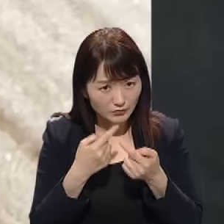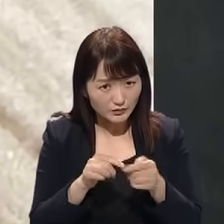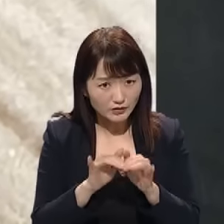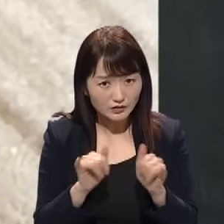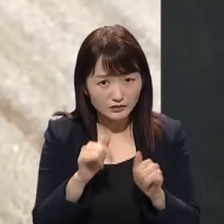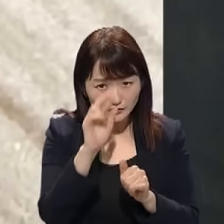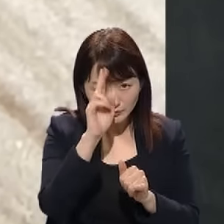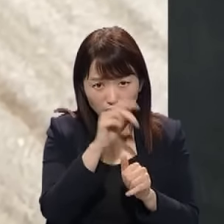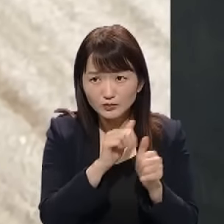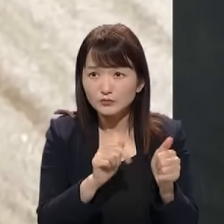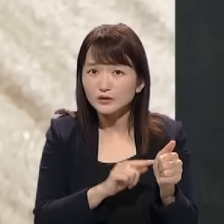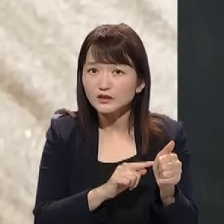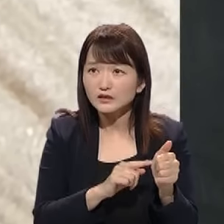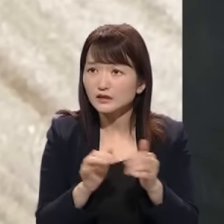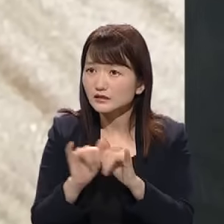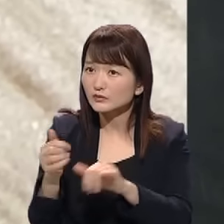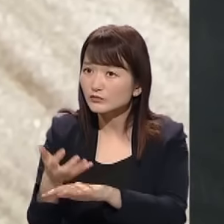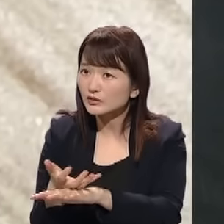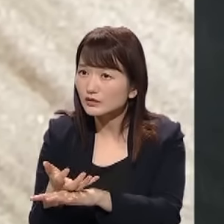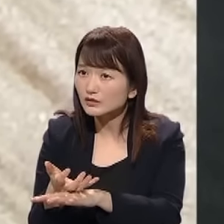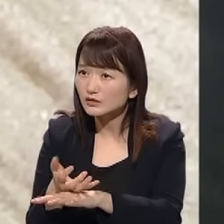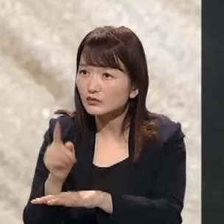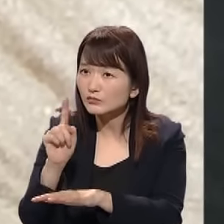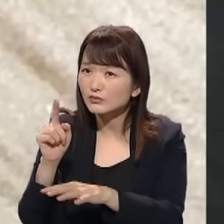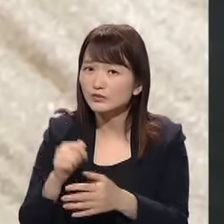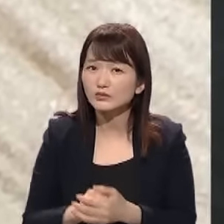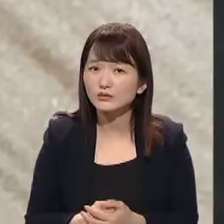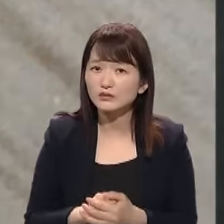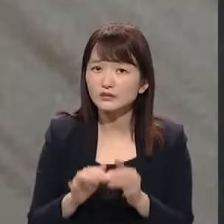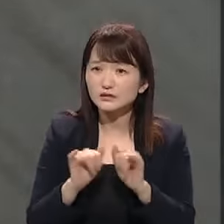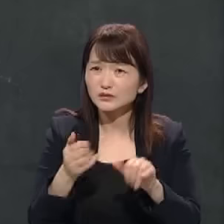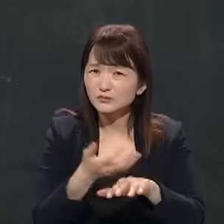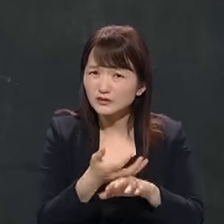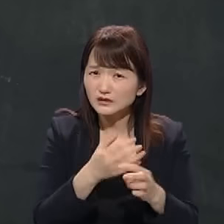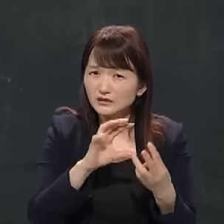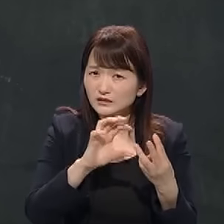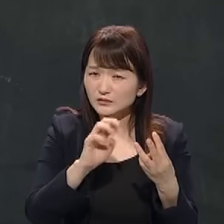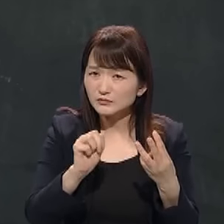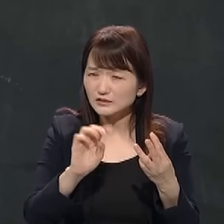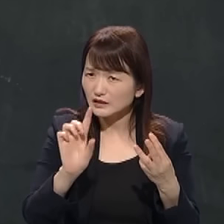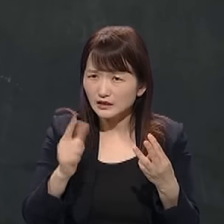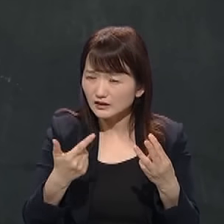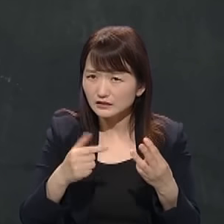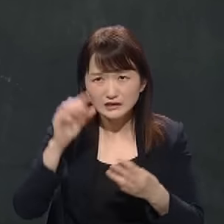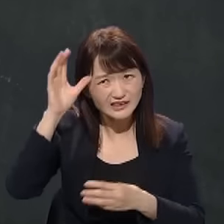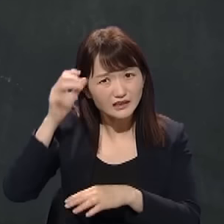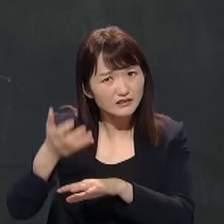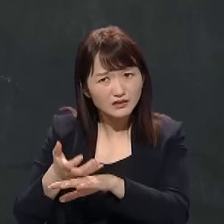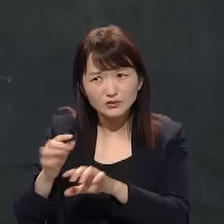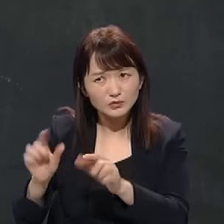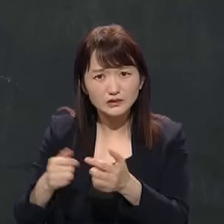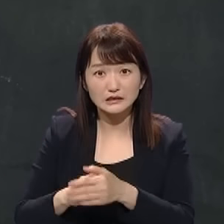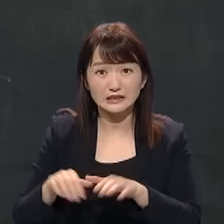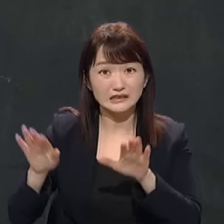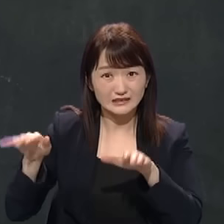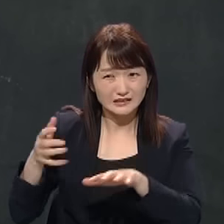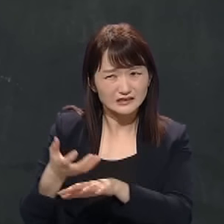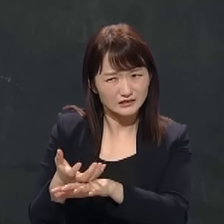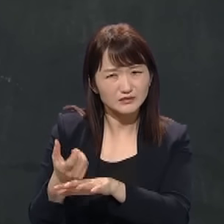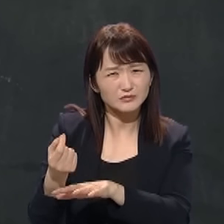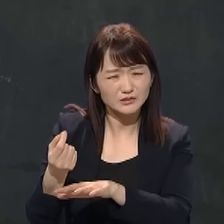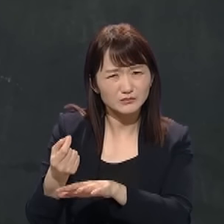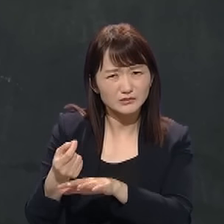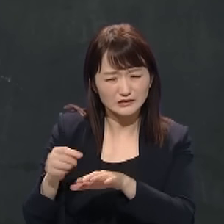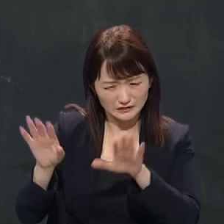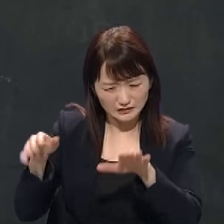누구의 털일까요? 사람 털일까요? 사람 털이 3cm 정도 되진 않겠죠. 개털도 아니고요. 새털 같습니다.